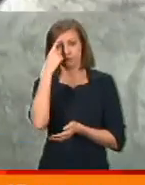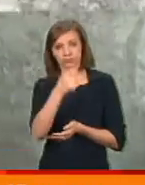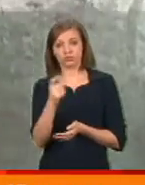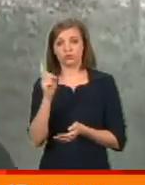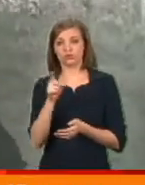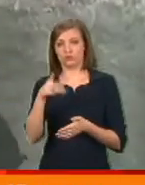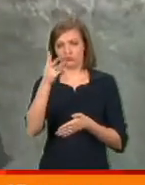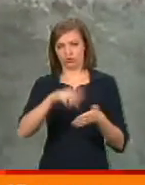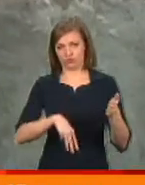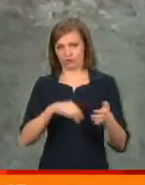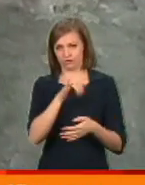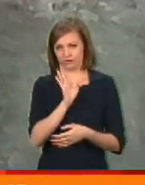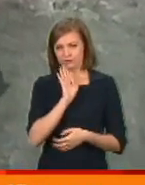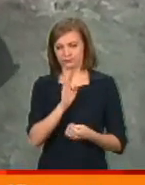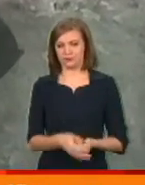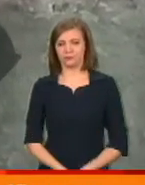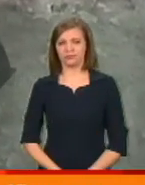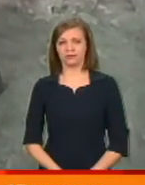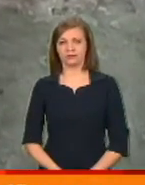повідомили, стягнули штраф.